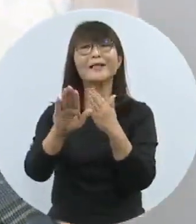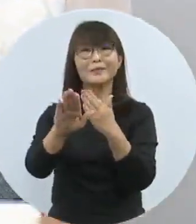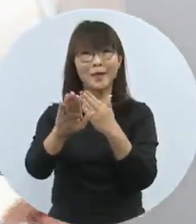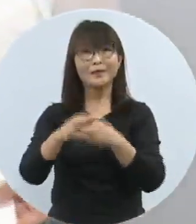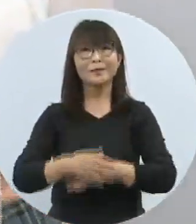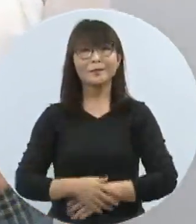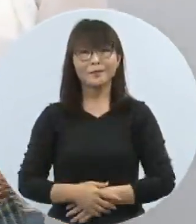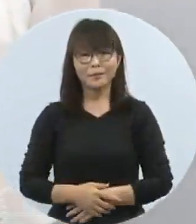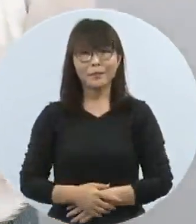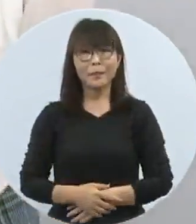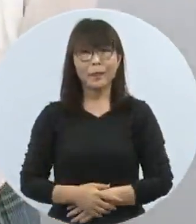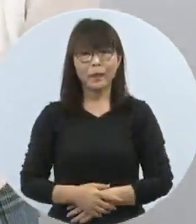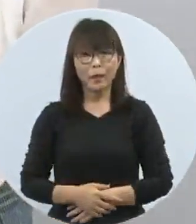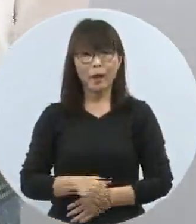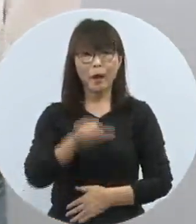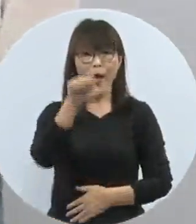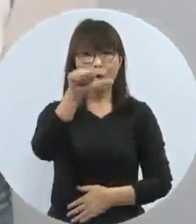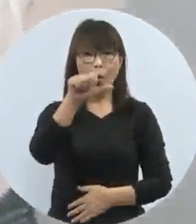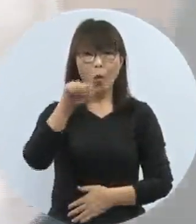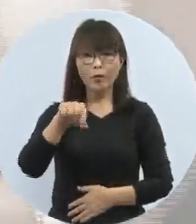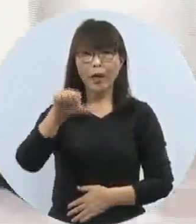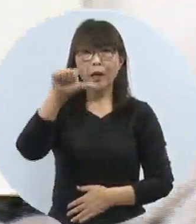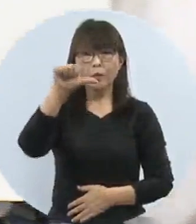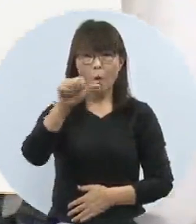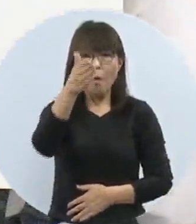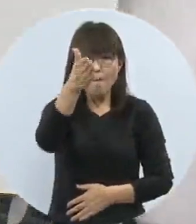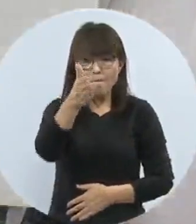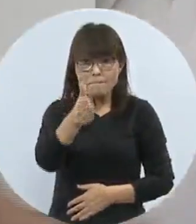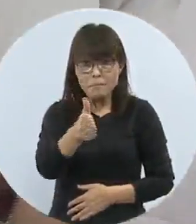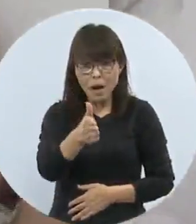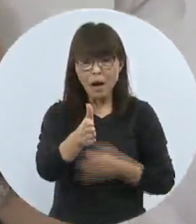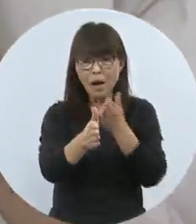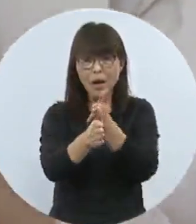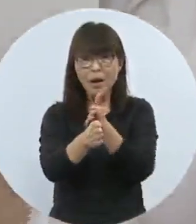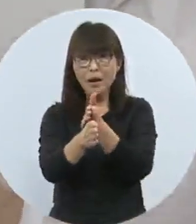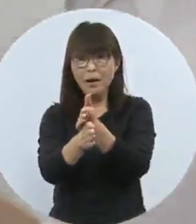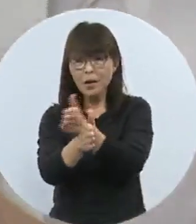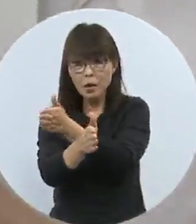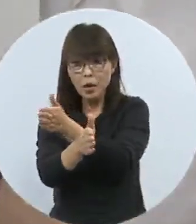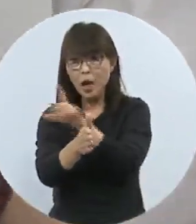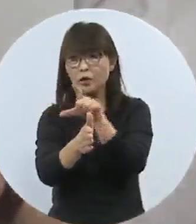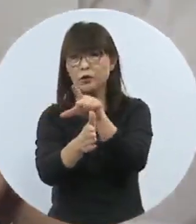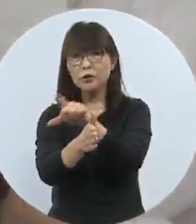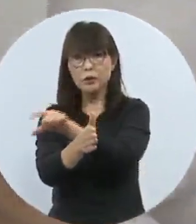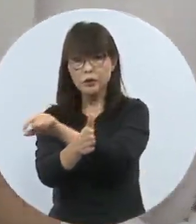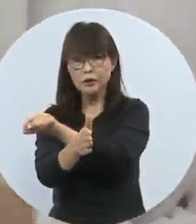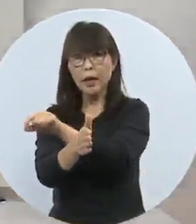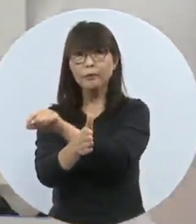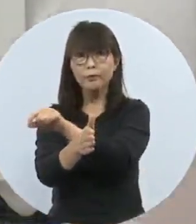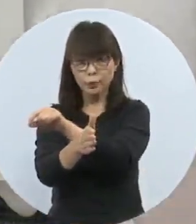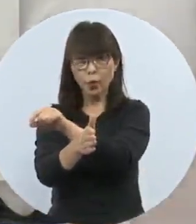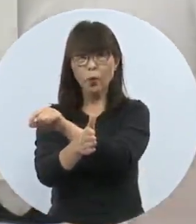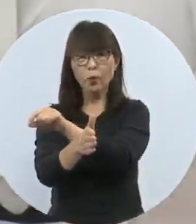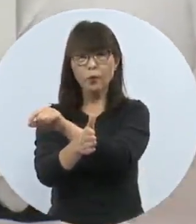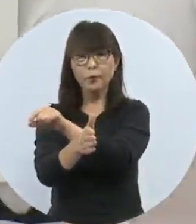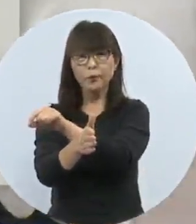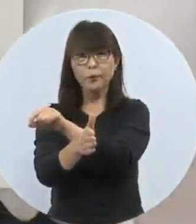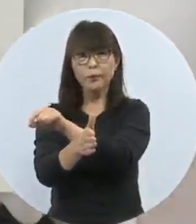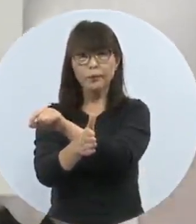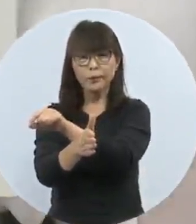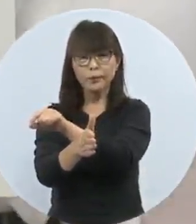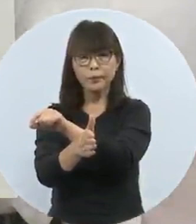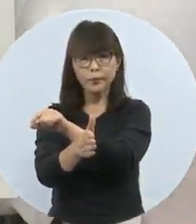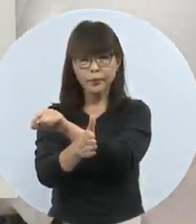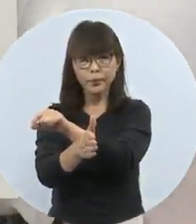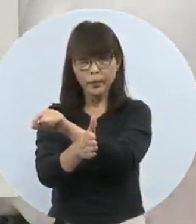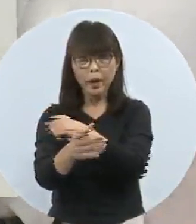これが数字が 5.5 という数字よりも小さい数字が出た場合と